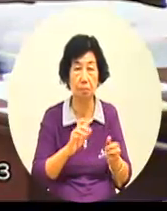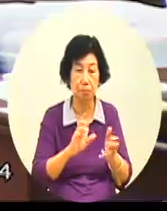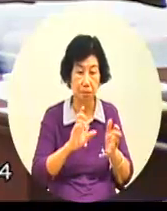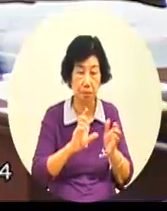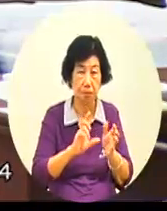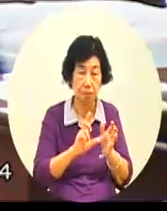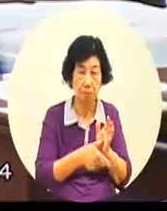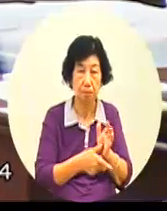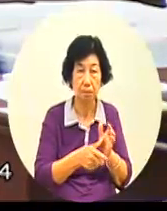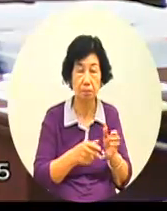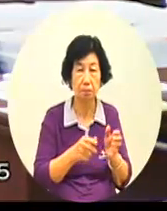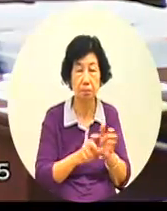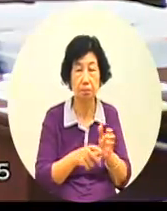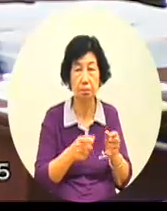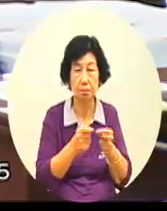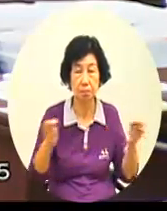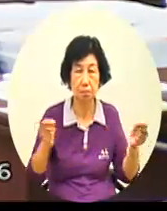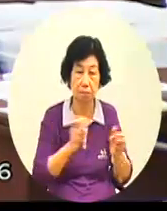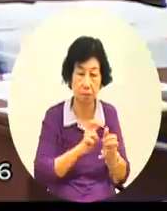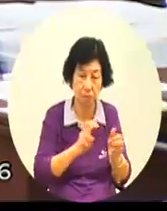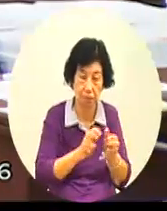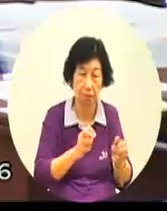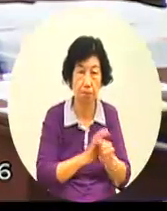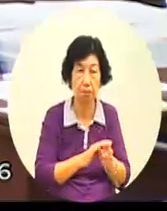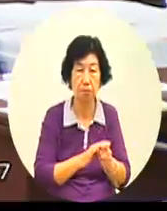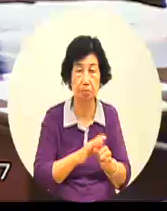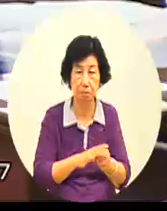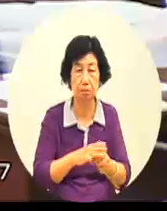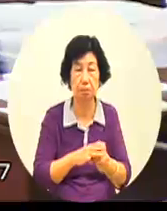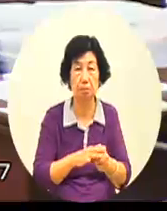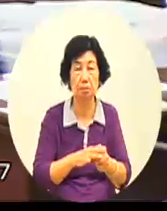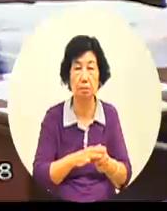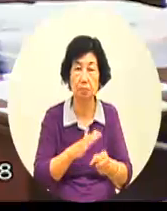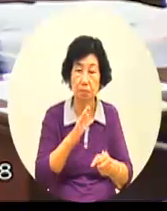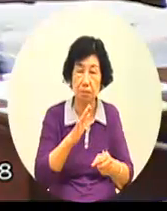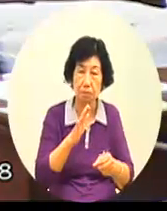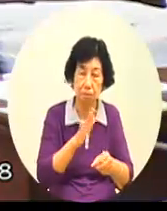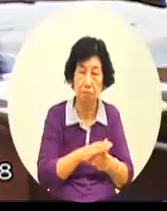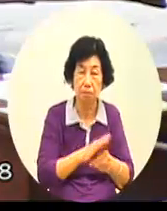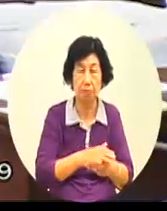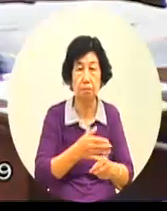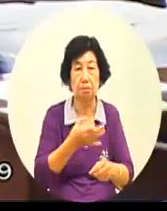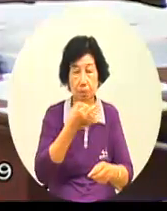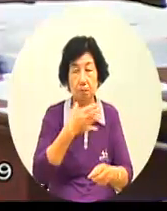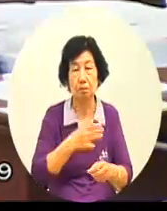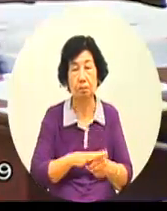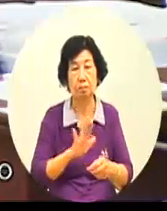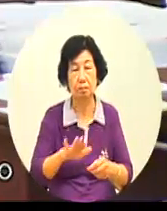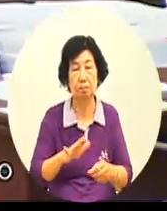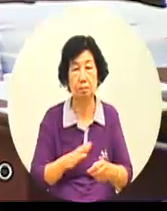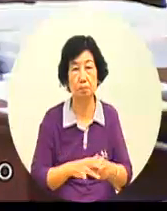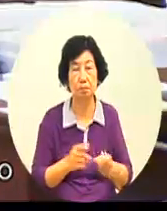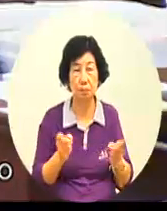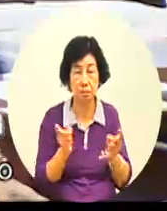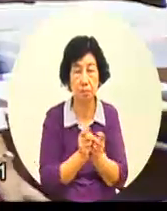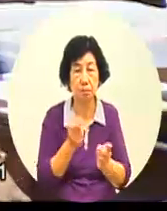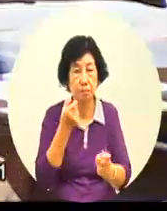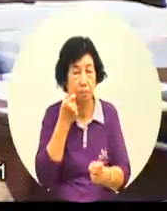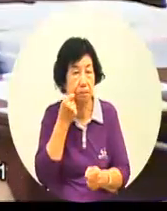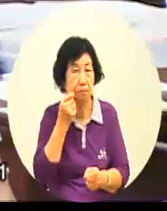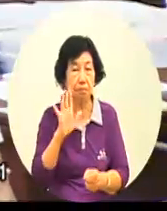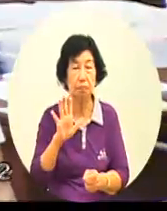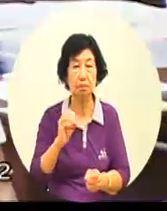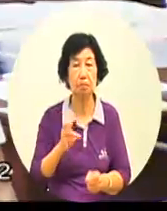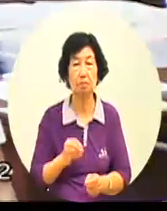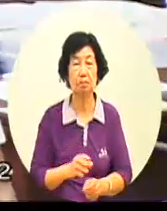需求的成长的现象，好、哦，是不是真的在这方面有困难哈、哦？好，那